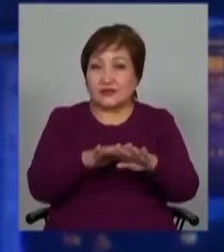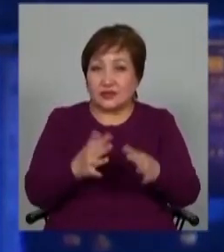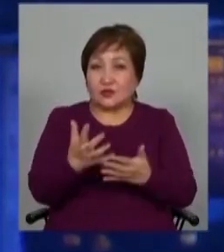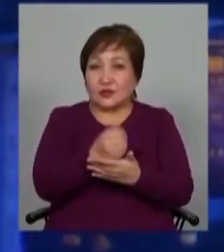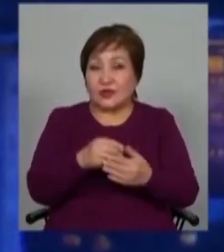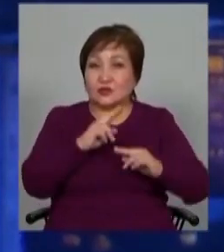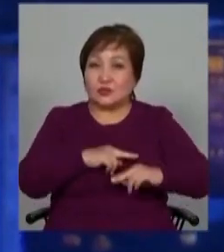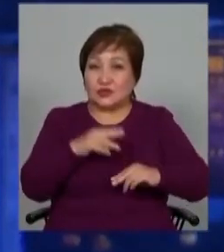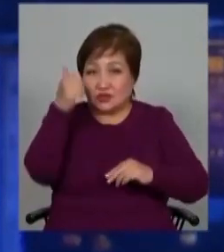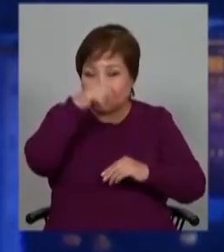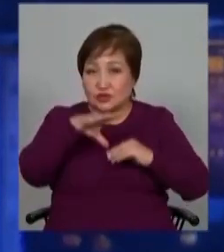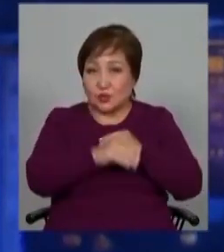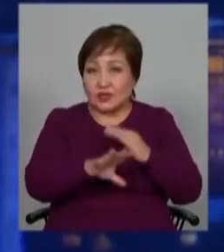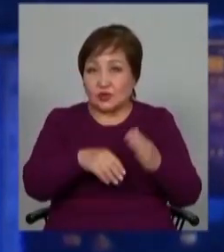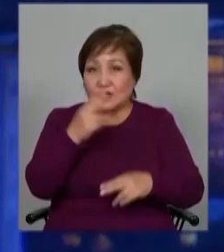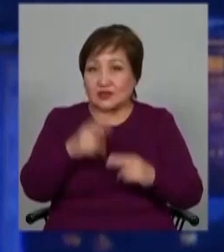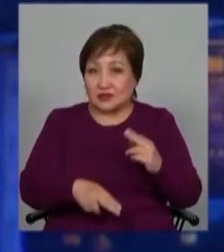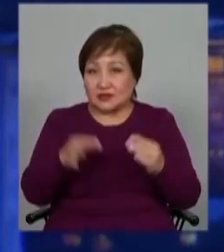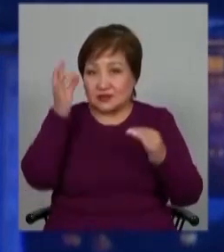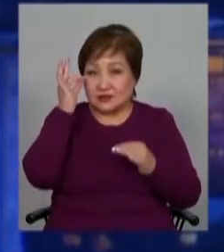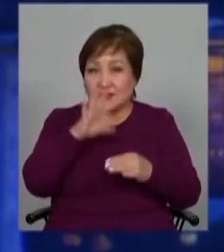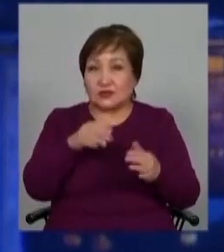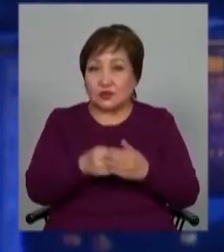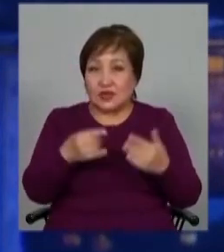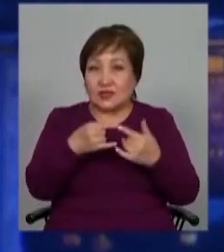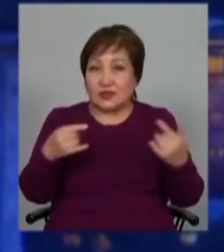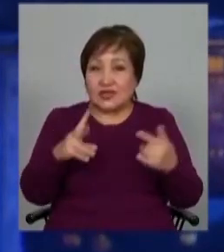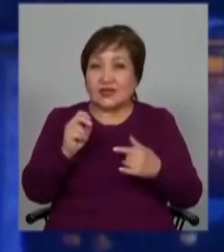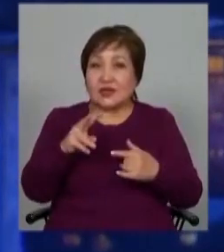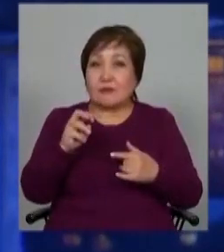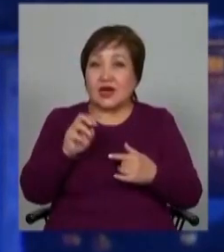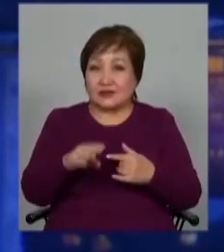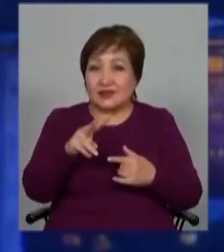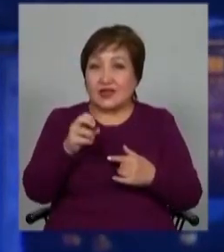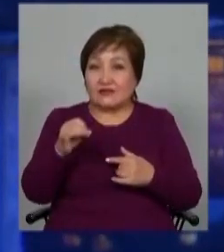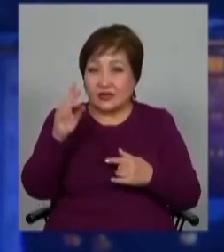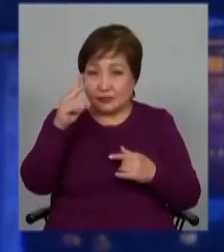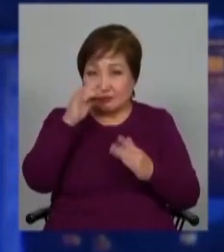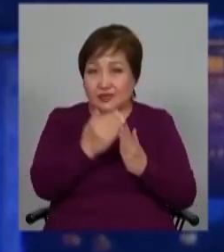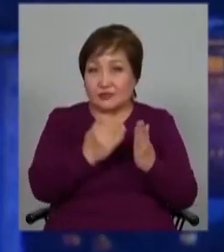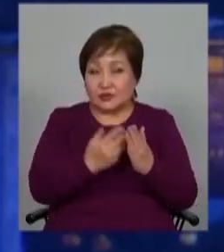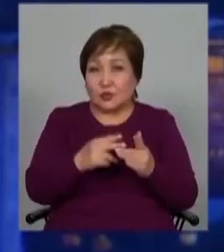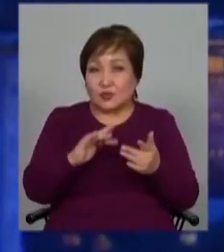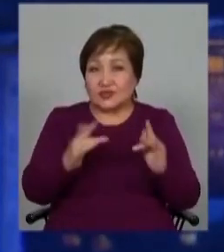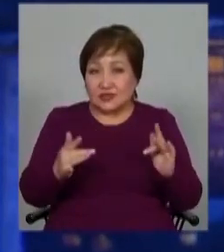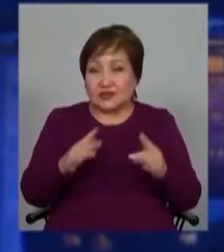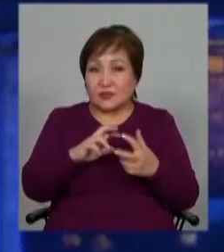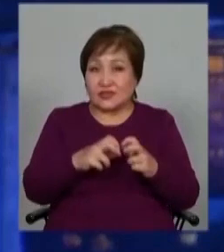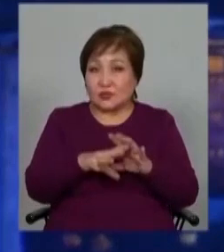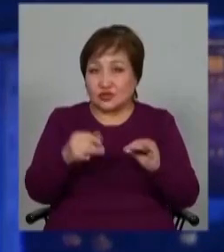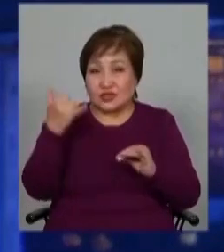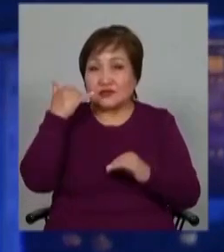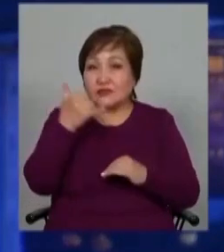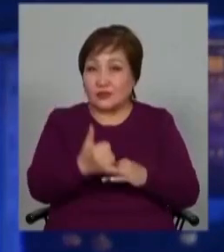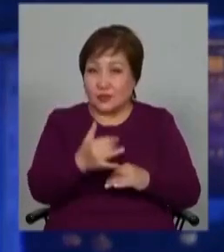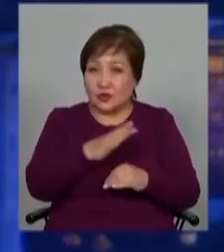дейін аяқталмақ. Естеріңізге салсақ, бұған дейін арнамыздың Акимат Лайф бағдарламасына дәл осы интернет мәселесі бойынша тұрғындар хабарласып, уәжін айтқан